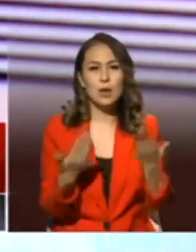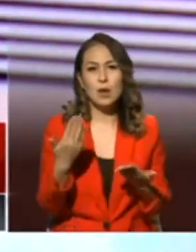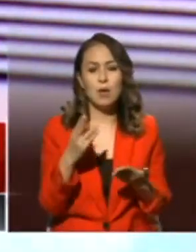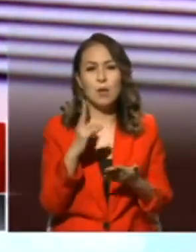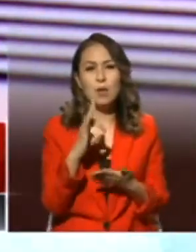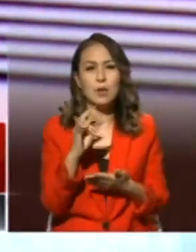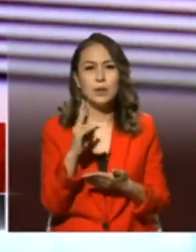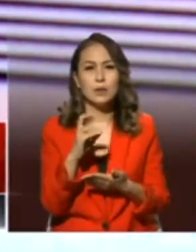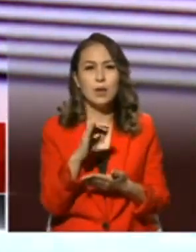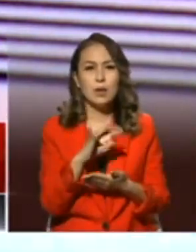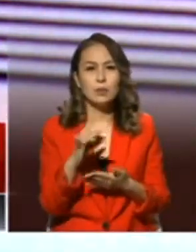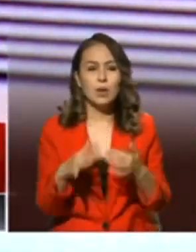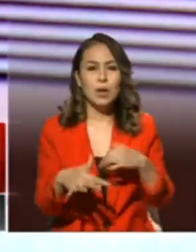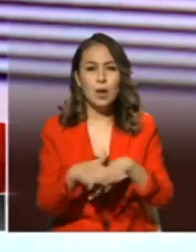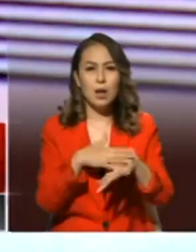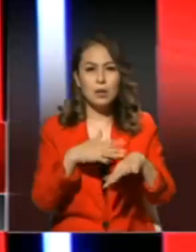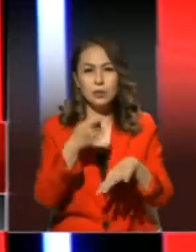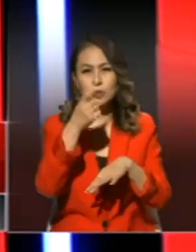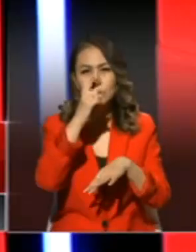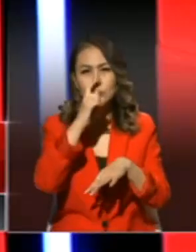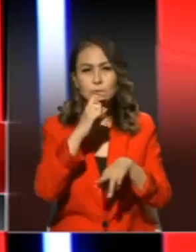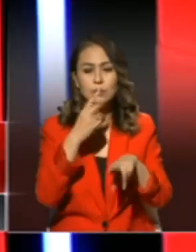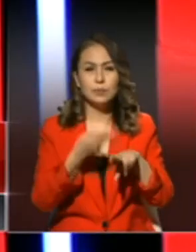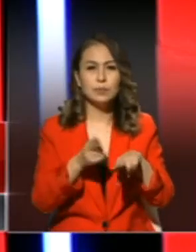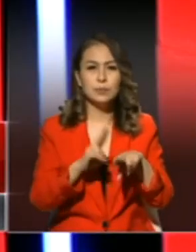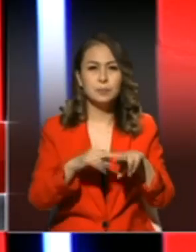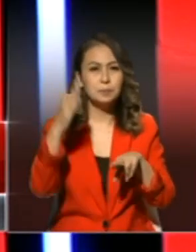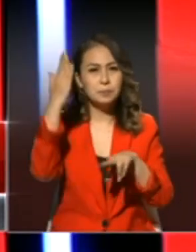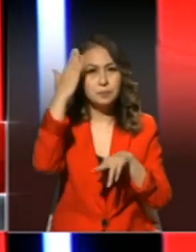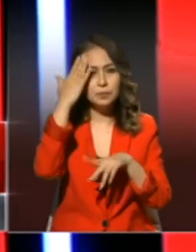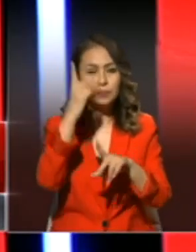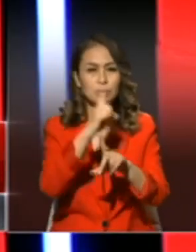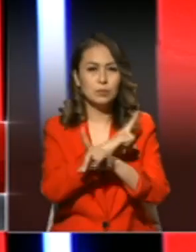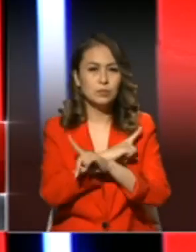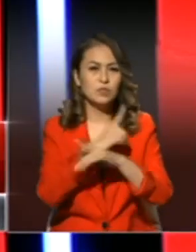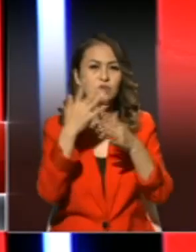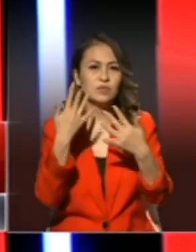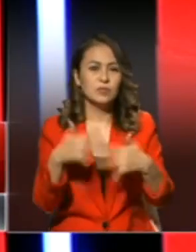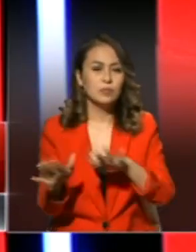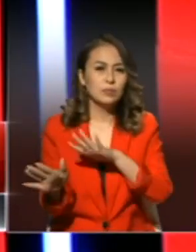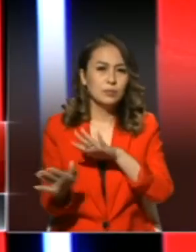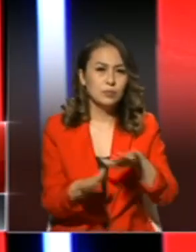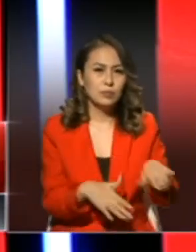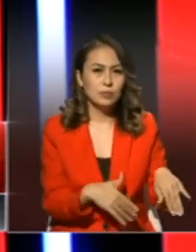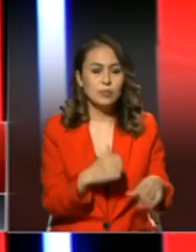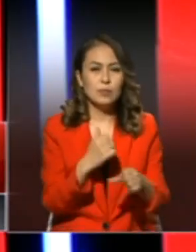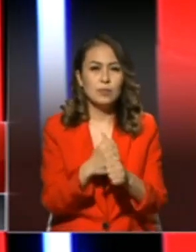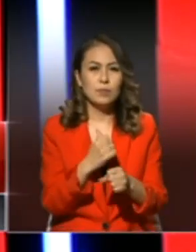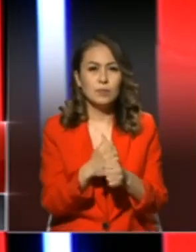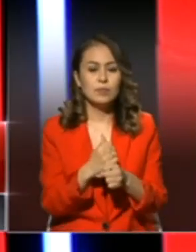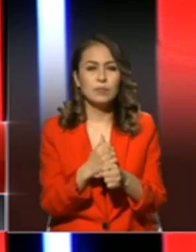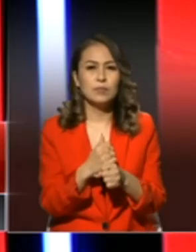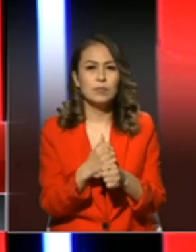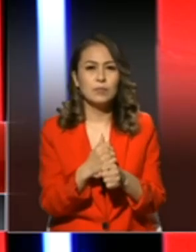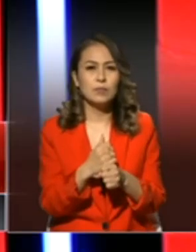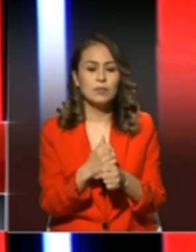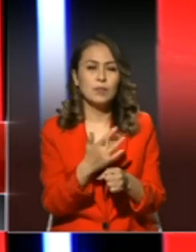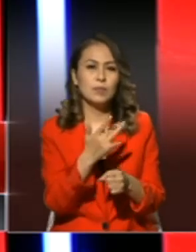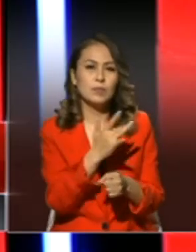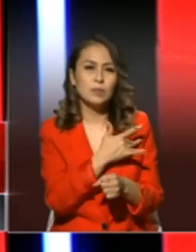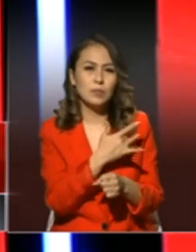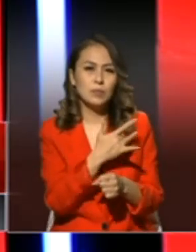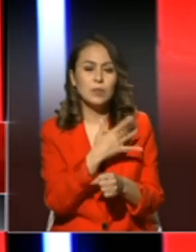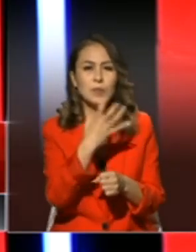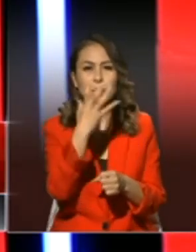координаторлардың қазір халық түсінбейтін себебі де сол да, ми өлімінен кейін болды. Ми өлімінен кейін ол қалған жүрек өкпе